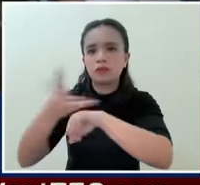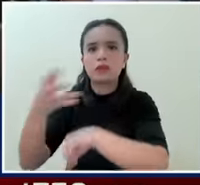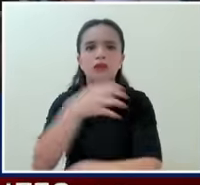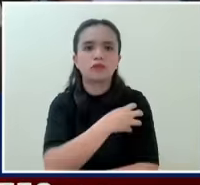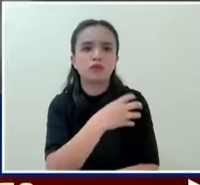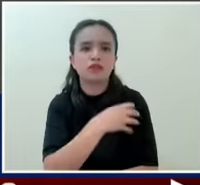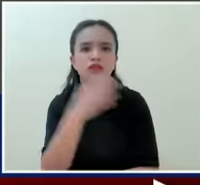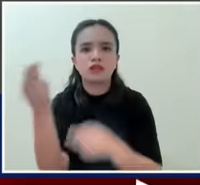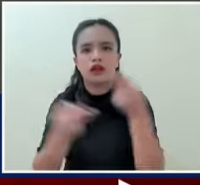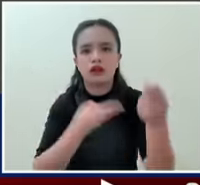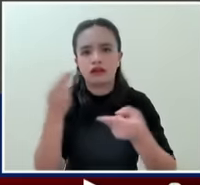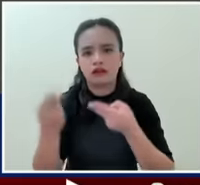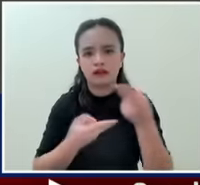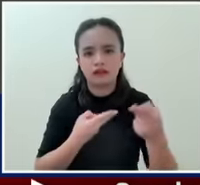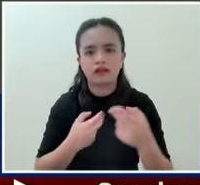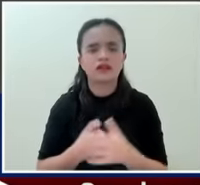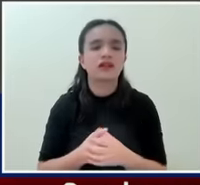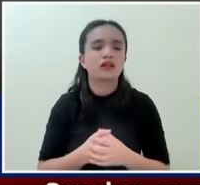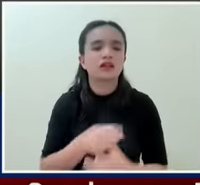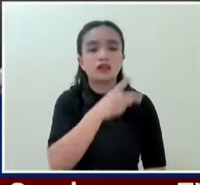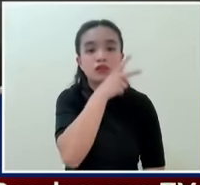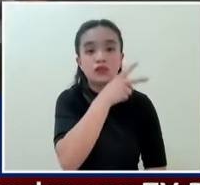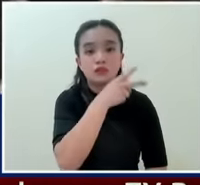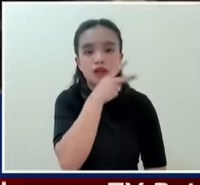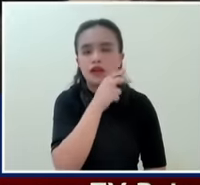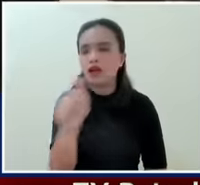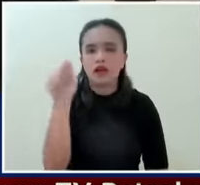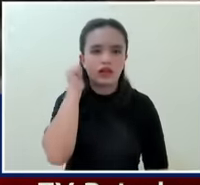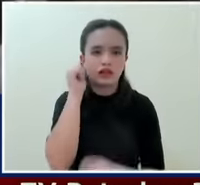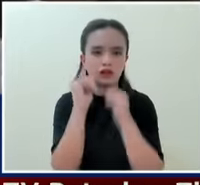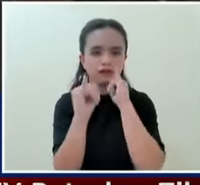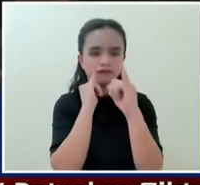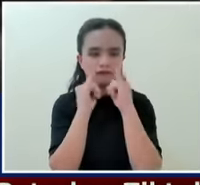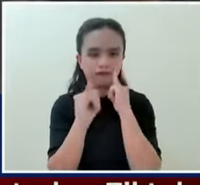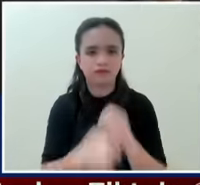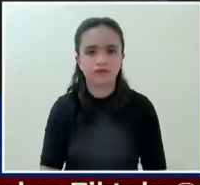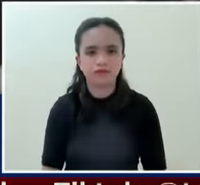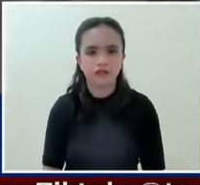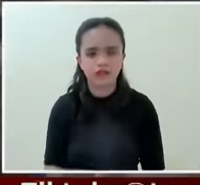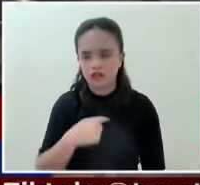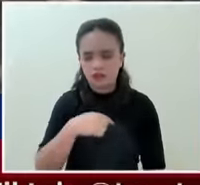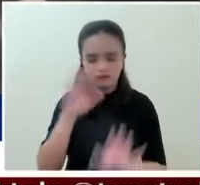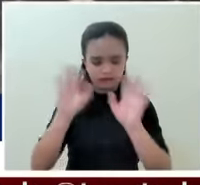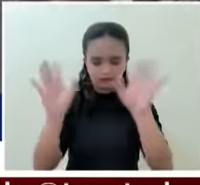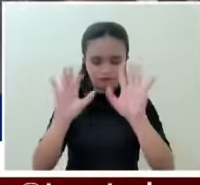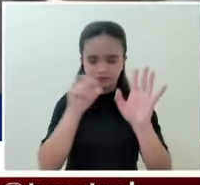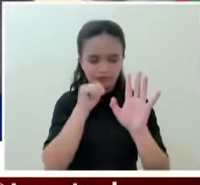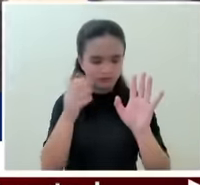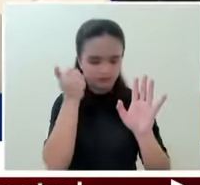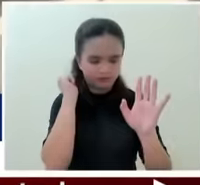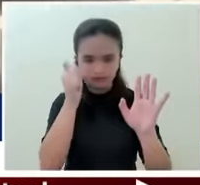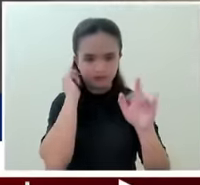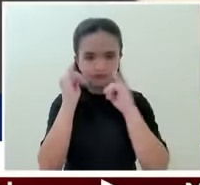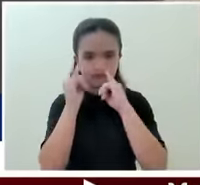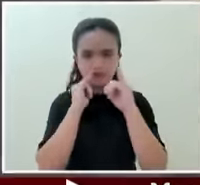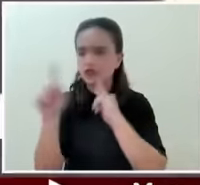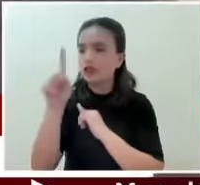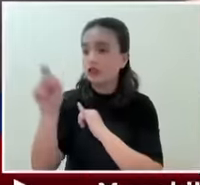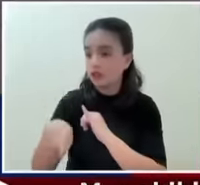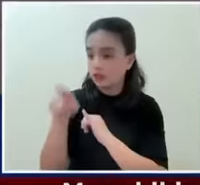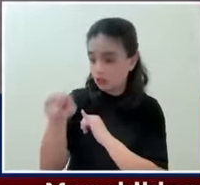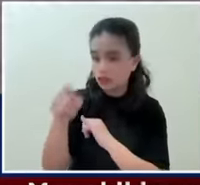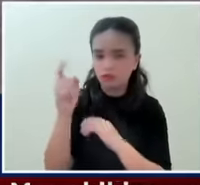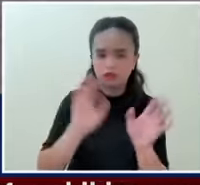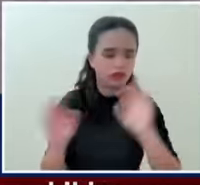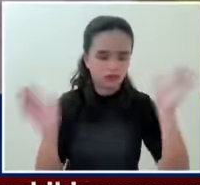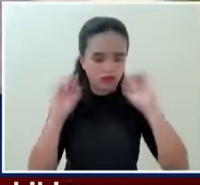recruit. Tumanggi namang magbigay ng pahayag ang suspect. Hindi po ako magpapa-interview. Hindi kayo magpa-interview. Yung akusasyon, ma'am, sa inyo na kayo nagpanggap wala na